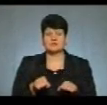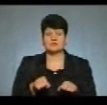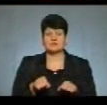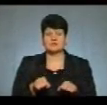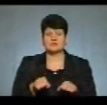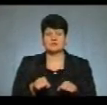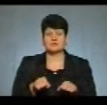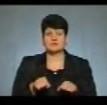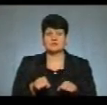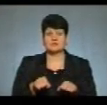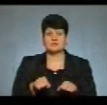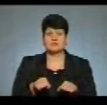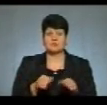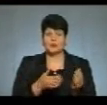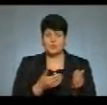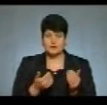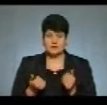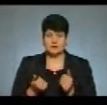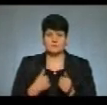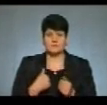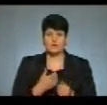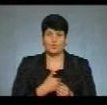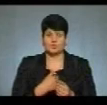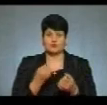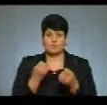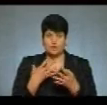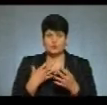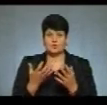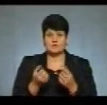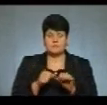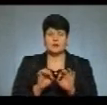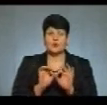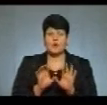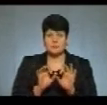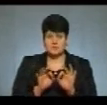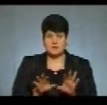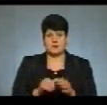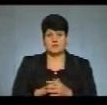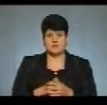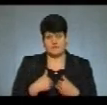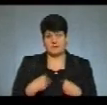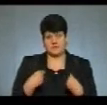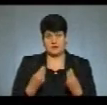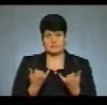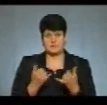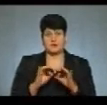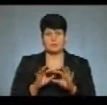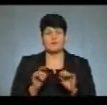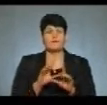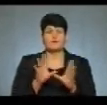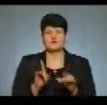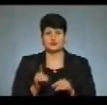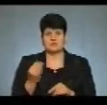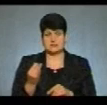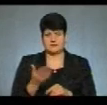зробити? Виходіть, будь ласка, ходіть зі мною. Ми хочемо просто отримати коментар. Я вам дам зараз коментар. Зараз все, що цікаво.